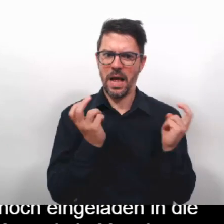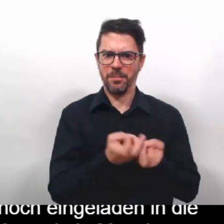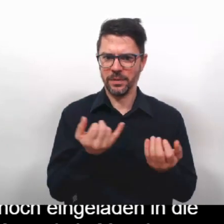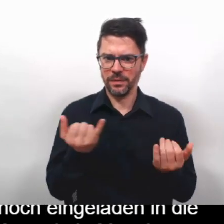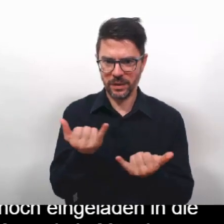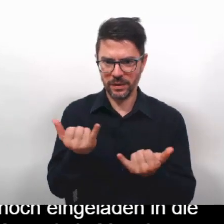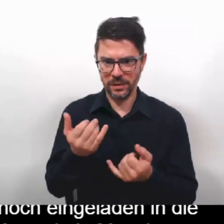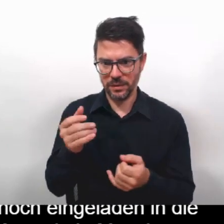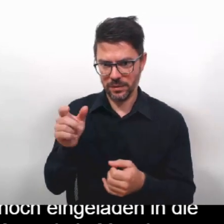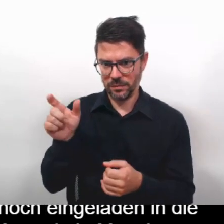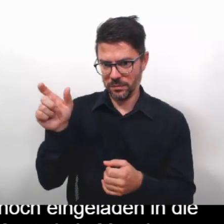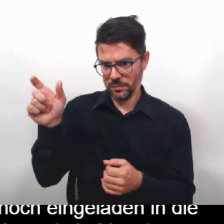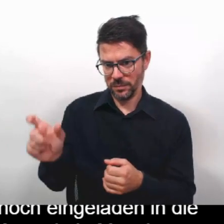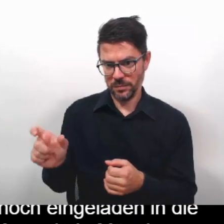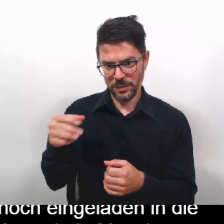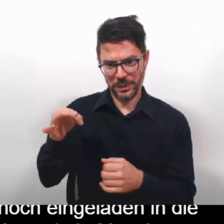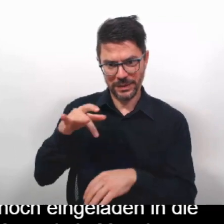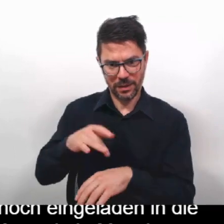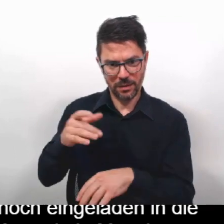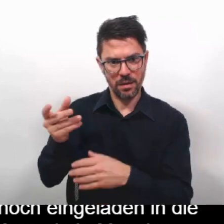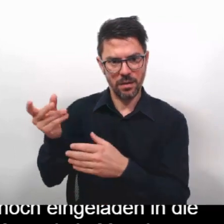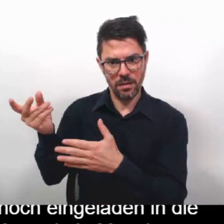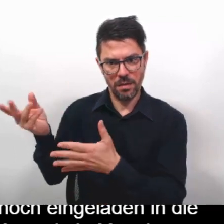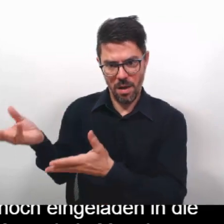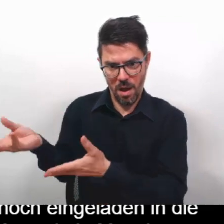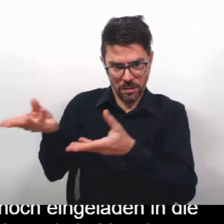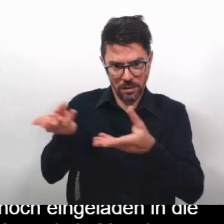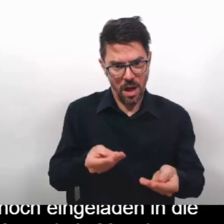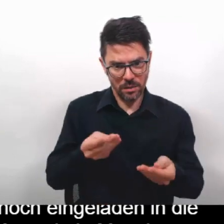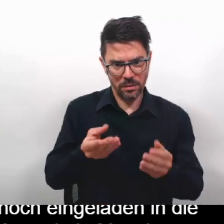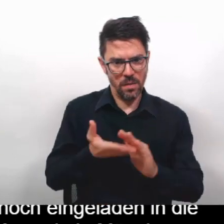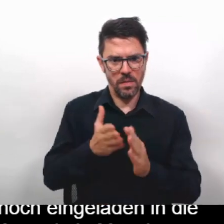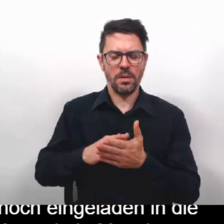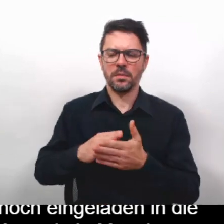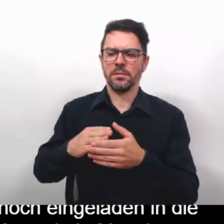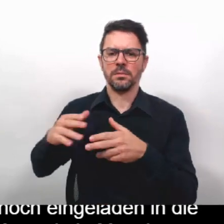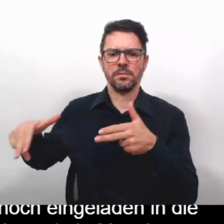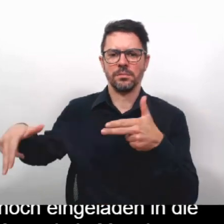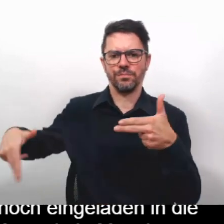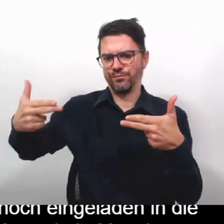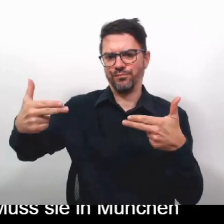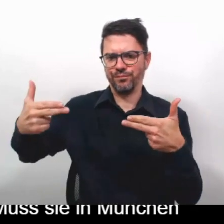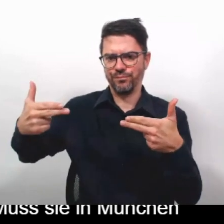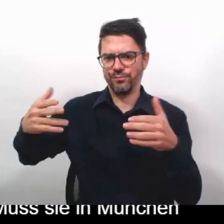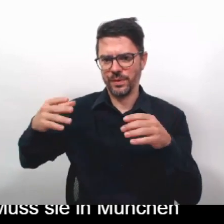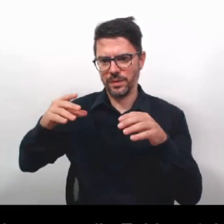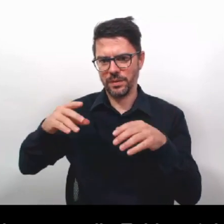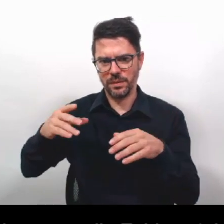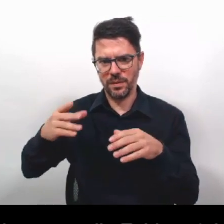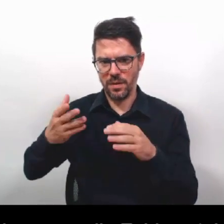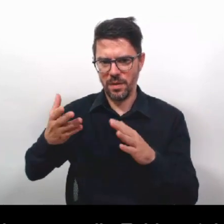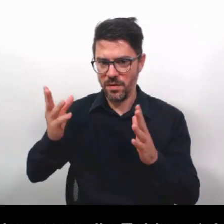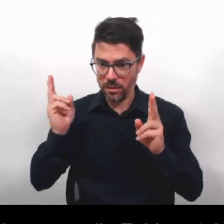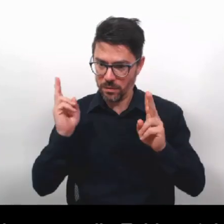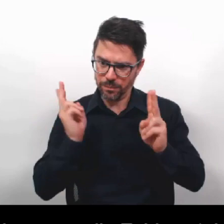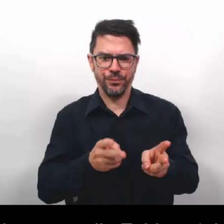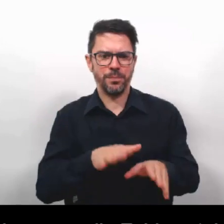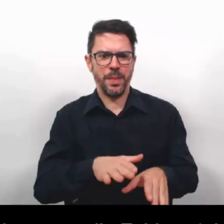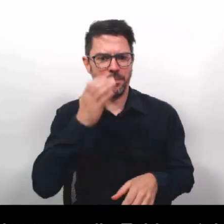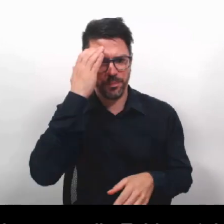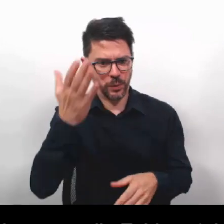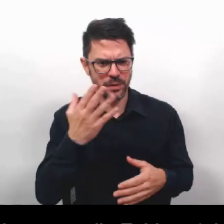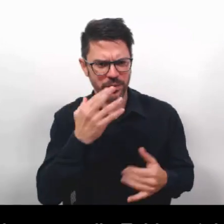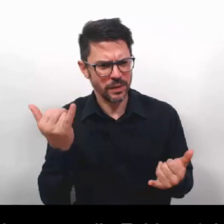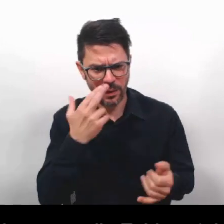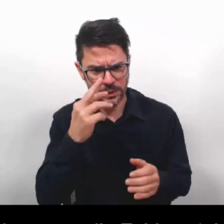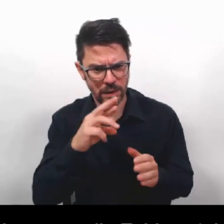letzte Woche schon im Kabinett, letzten Dienstag, die CTT-Contact-Tracing-Teams quasi grundständig